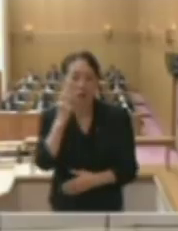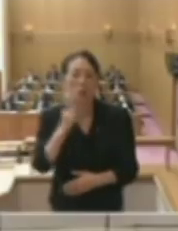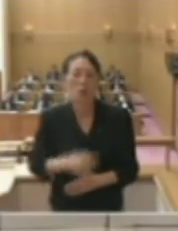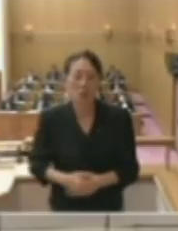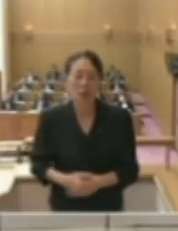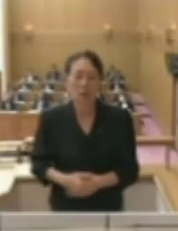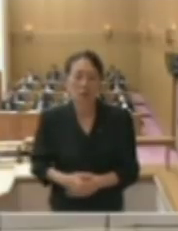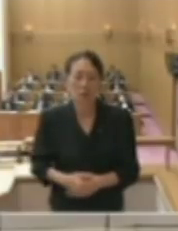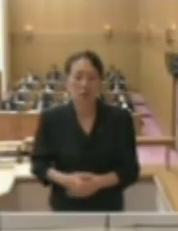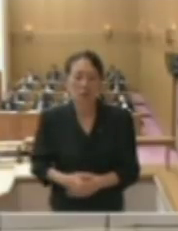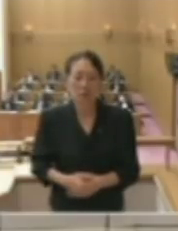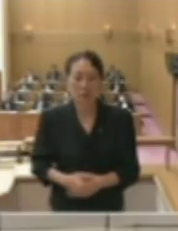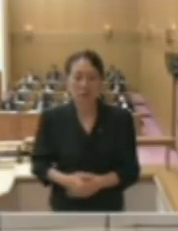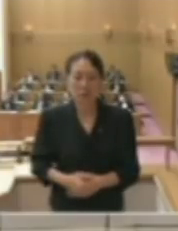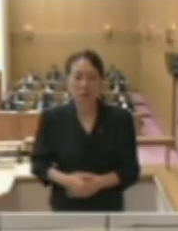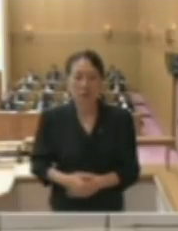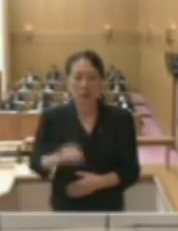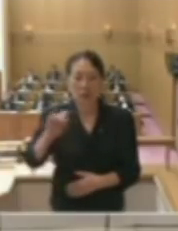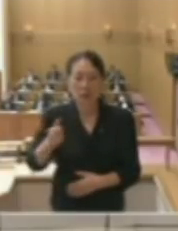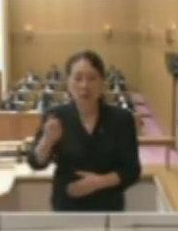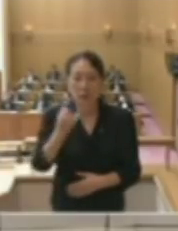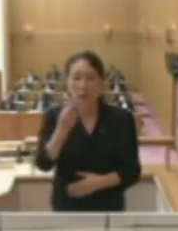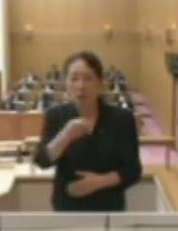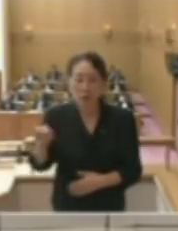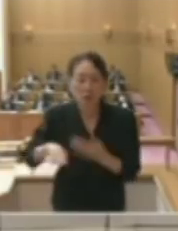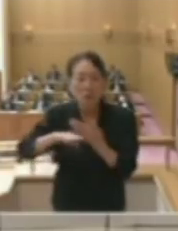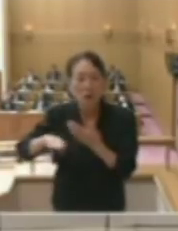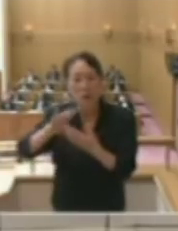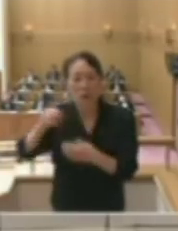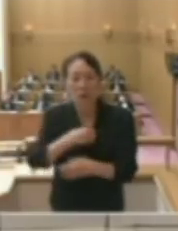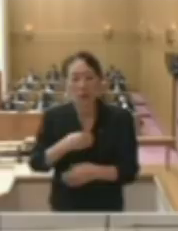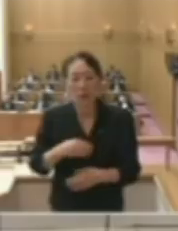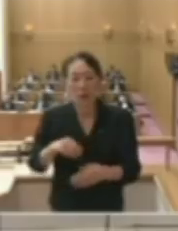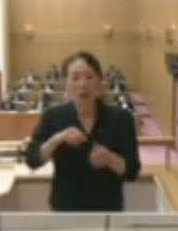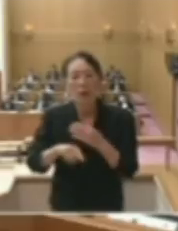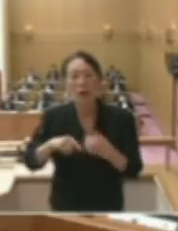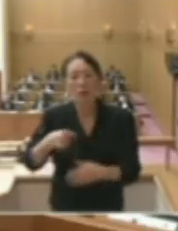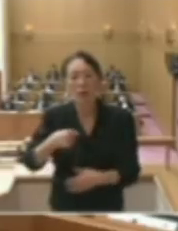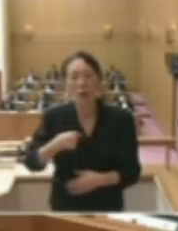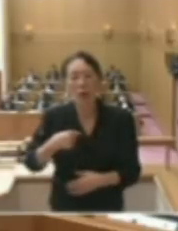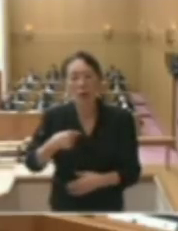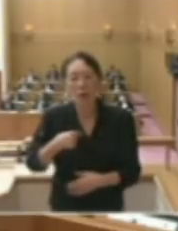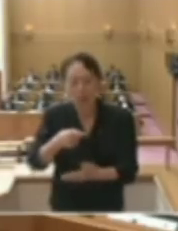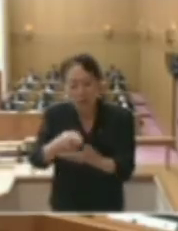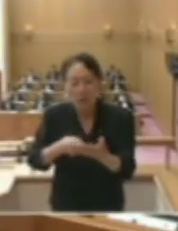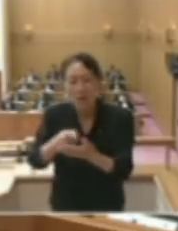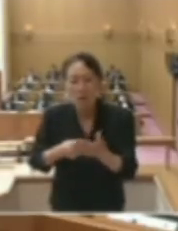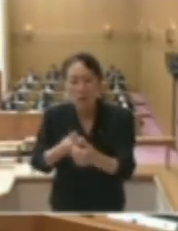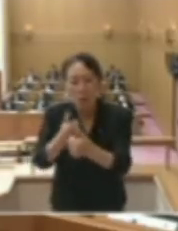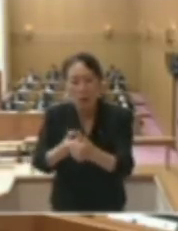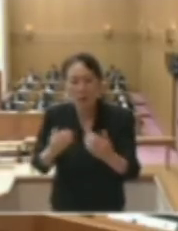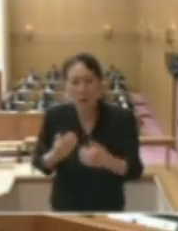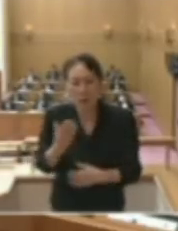い、議長いいですか。 はい、 なぜ私が訂正 しなきゃいけないんですか。